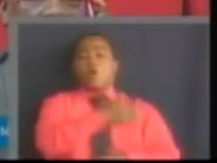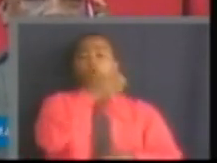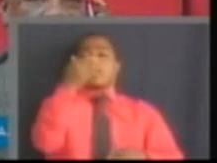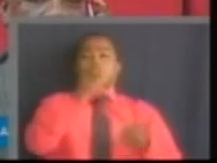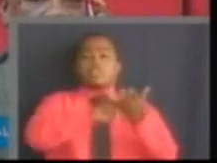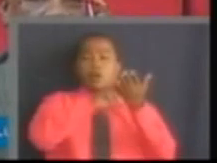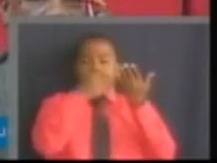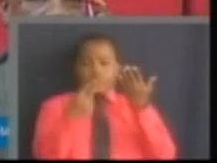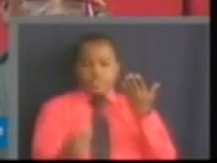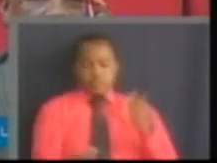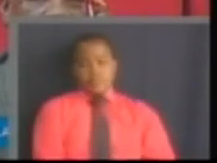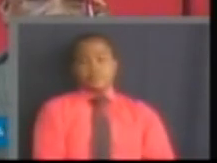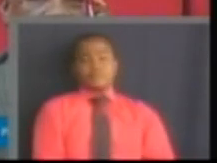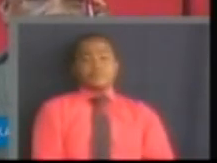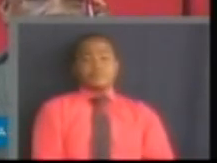walishinda.